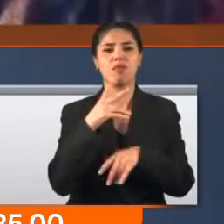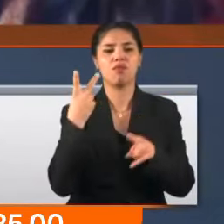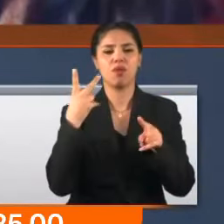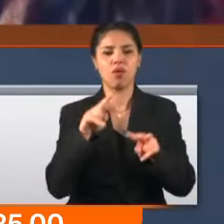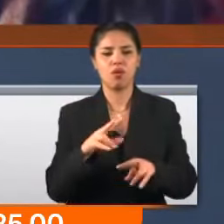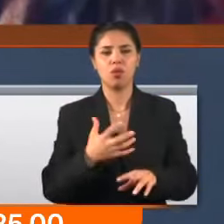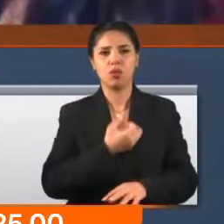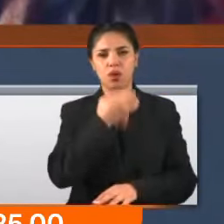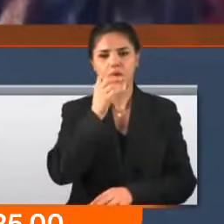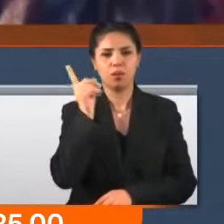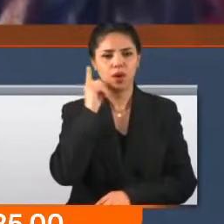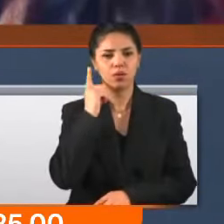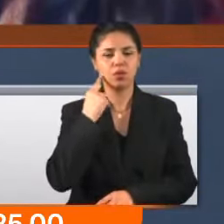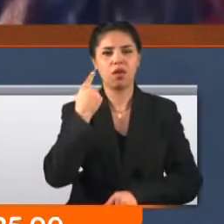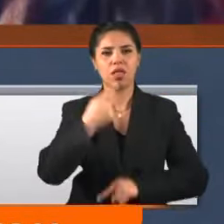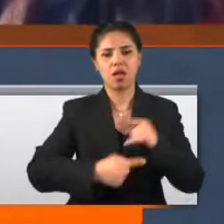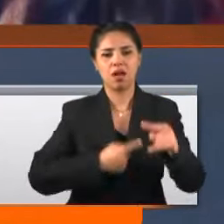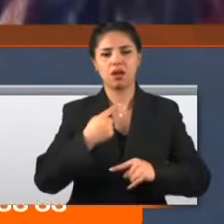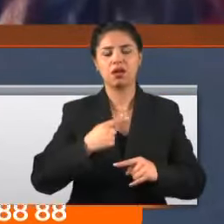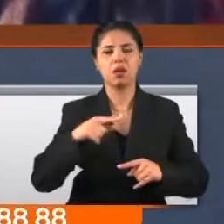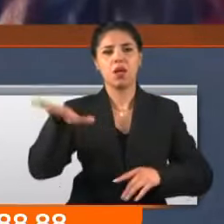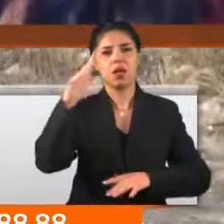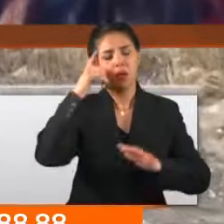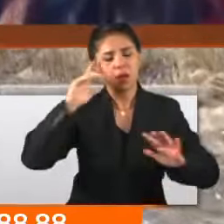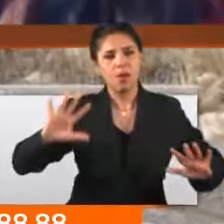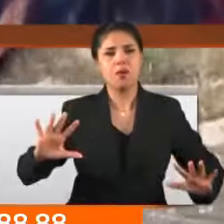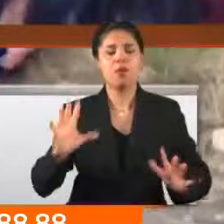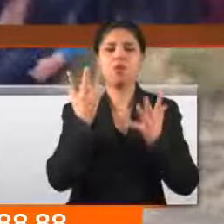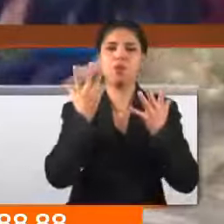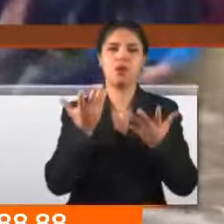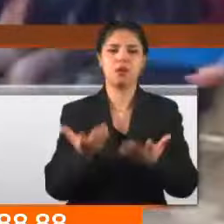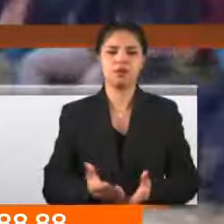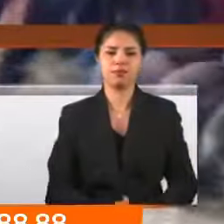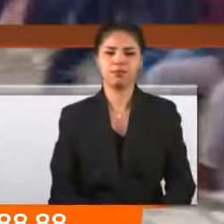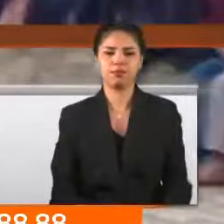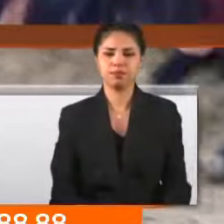Acı haberi alan yakınları olay yerinde sinir krizi geçirdi.